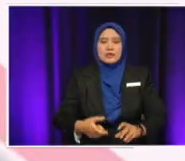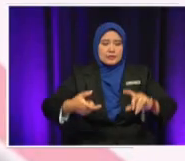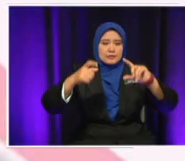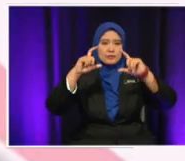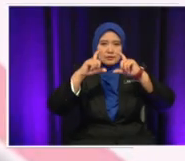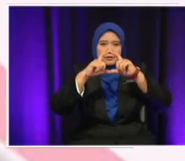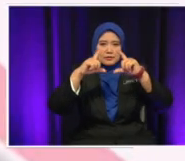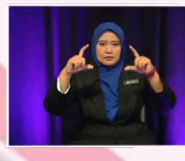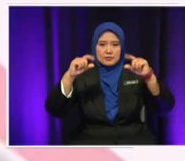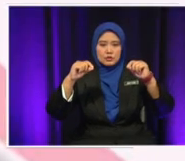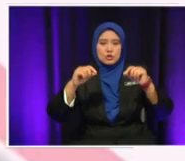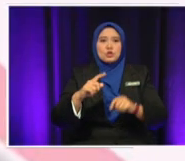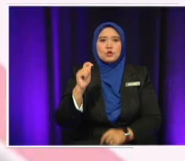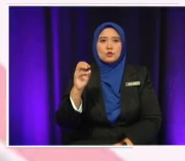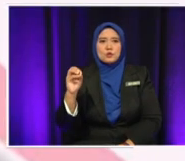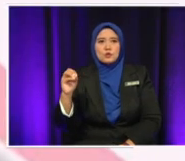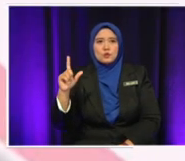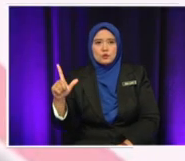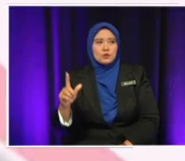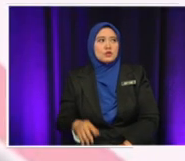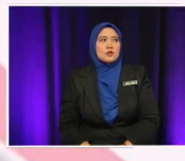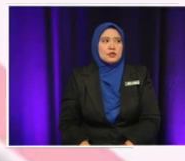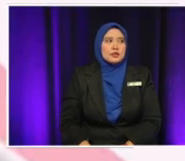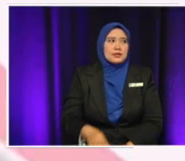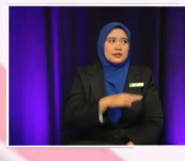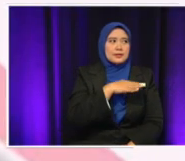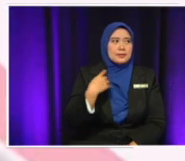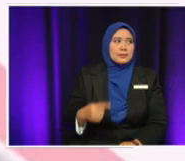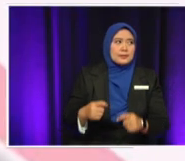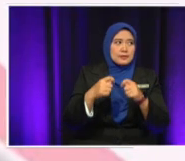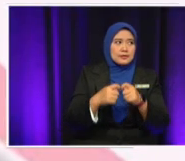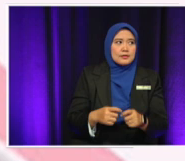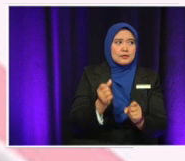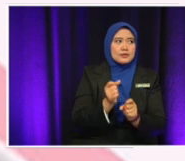4 klik Polygon Tool tetap akan size segitiga